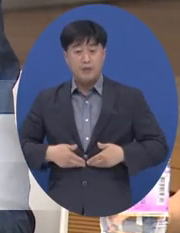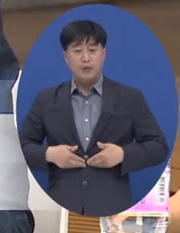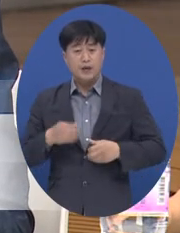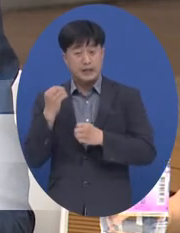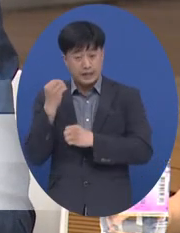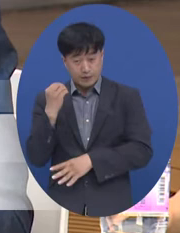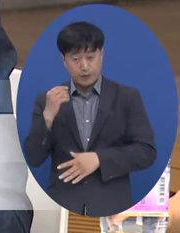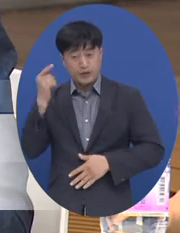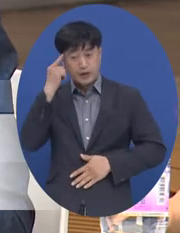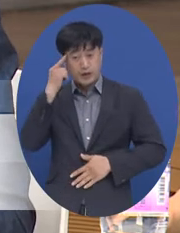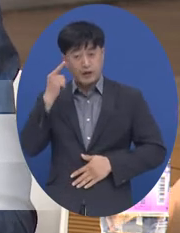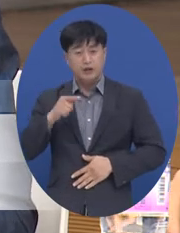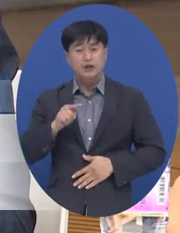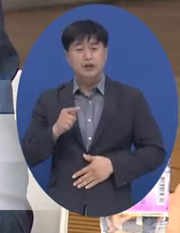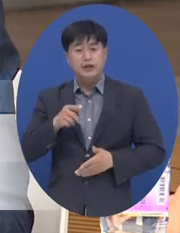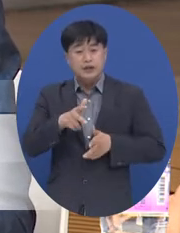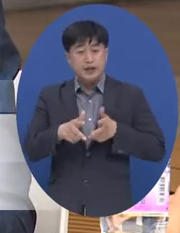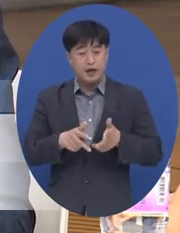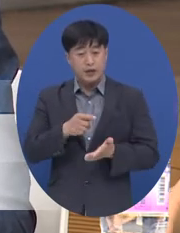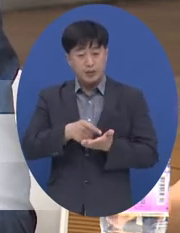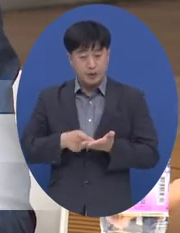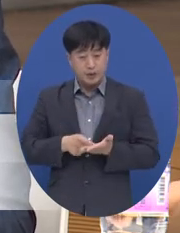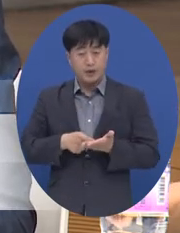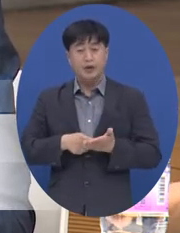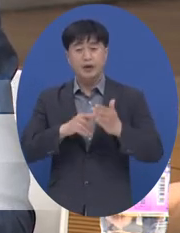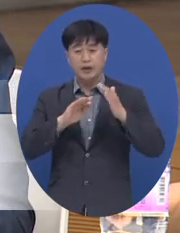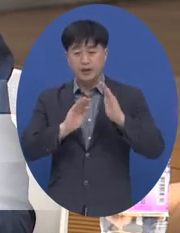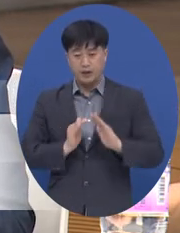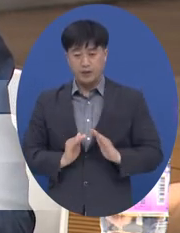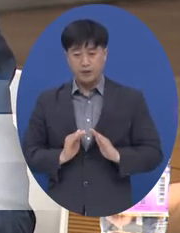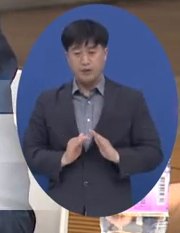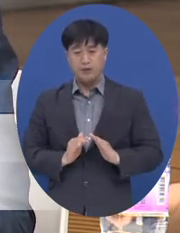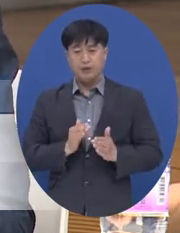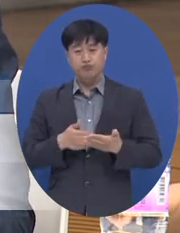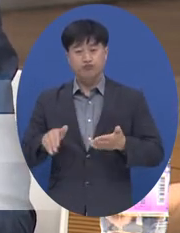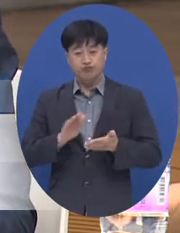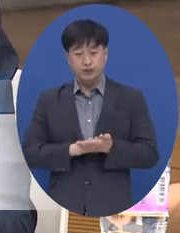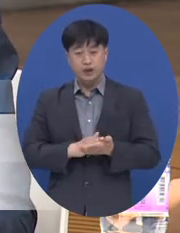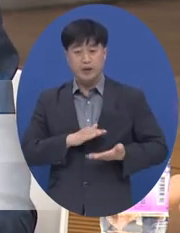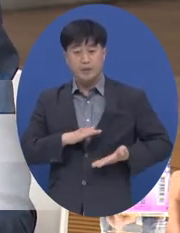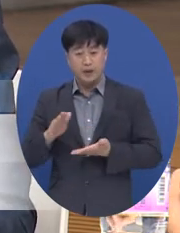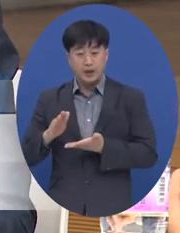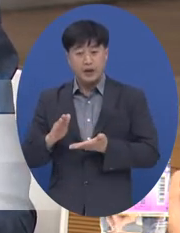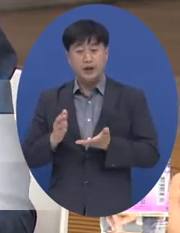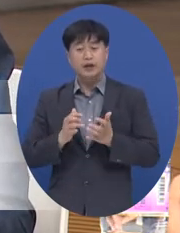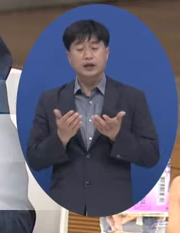생각하는 부분입니다. 그래서 이런 산재 관련 부분들이 좀 정비가 돼가지고